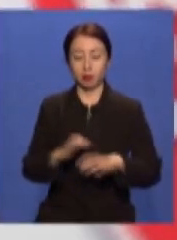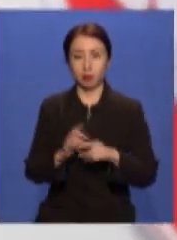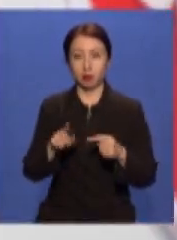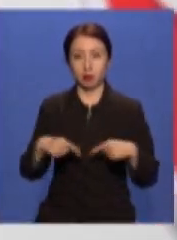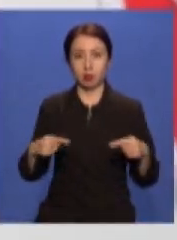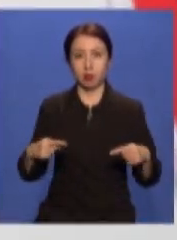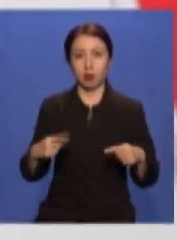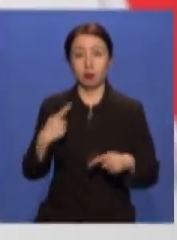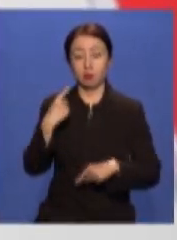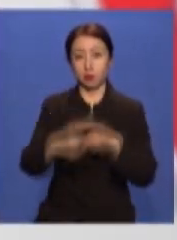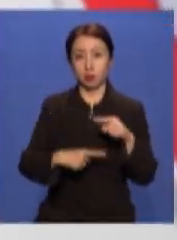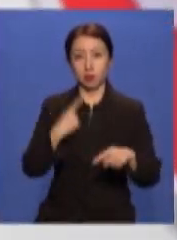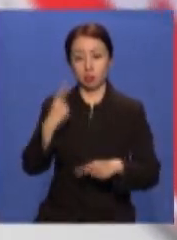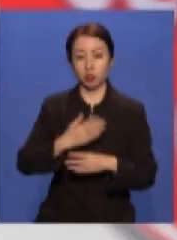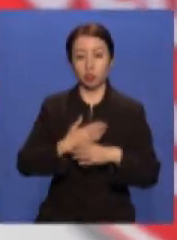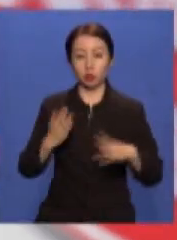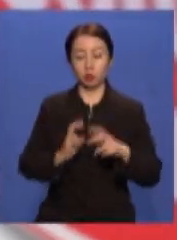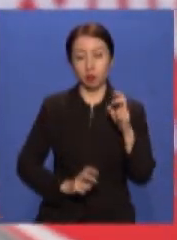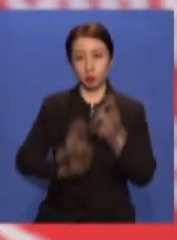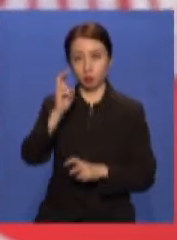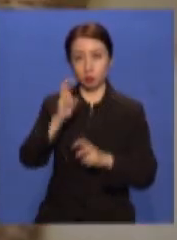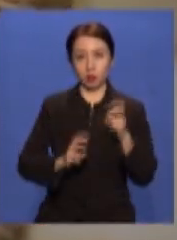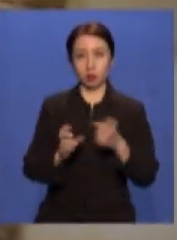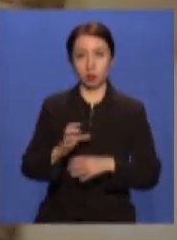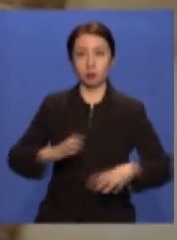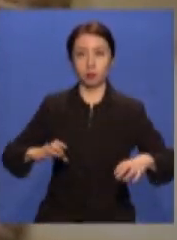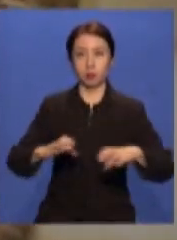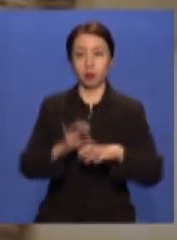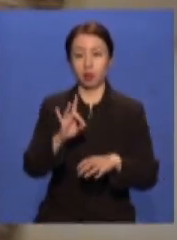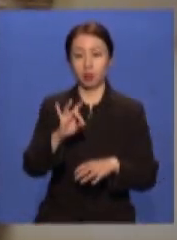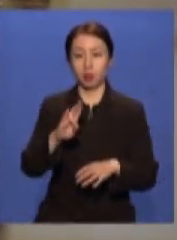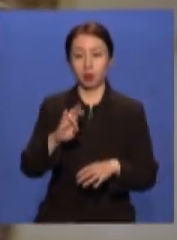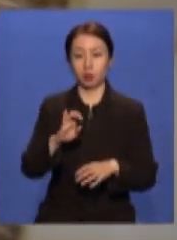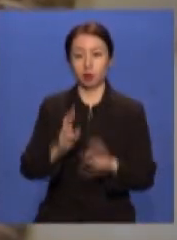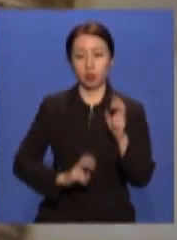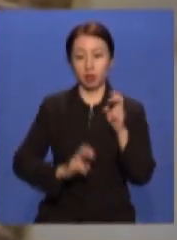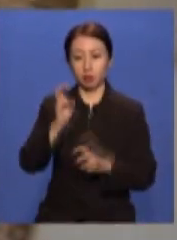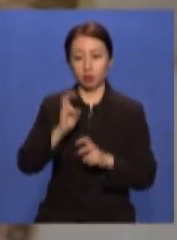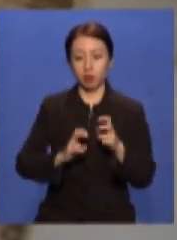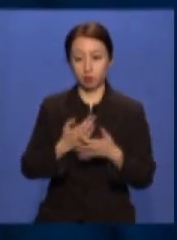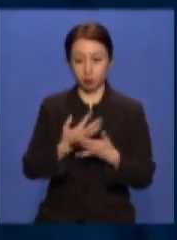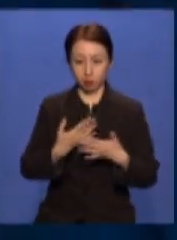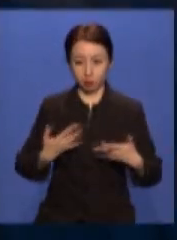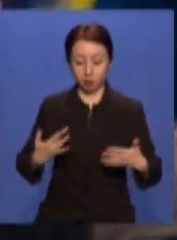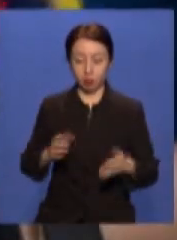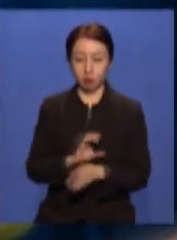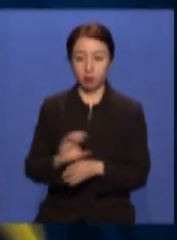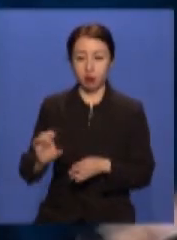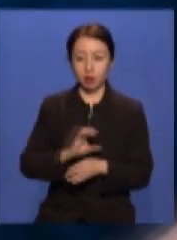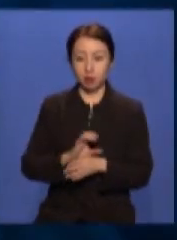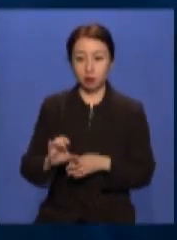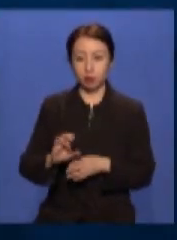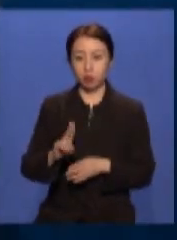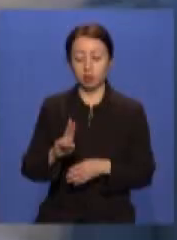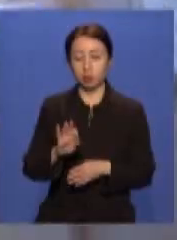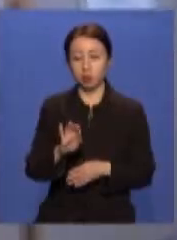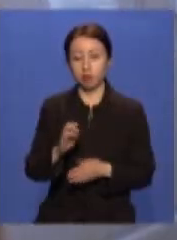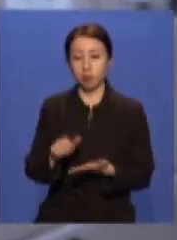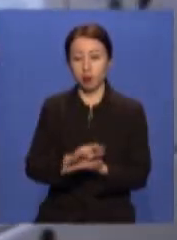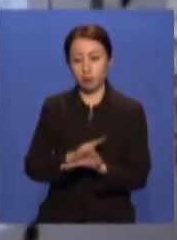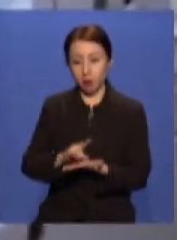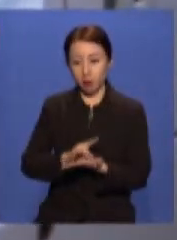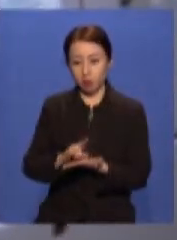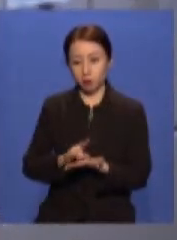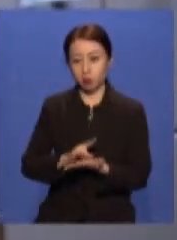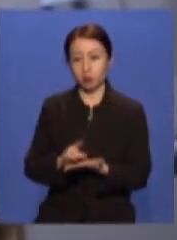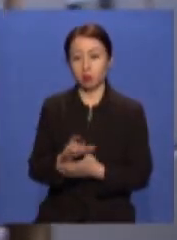далее. Следующее крупное предприятие – товарищество «Радуга». На фабрике бытовой химии производят жидкое и твердое мыло,